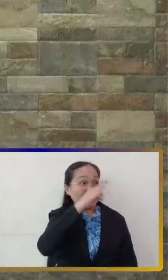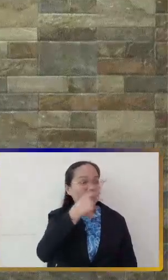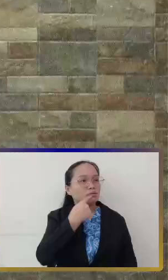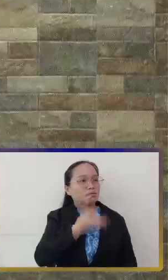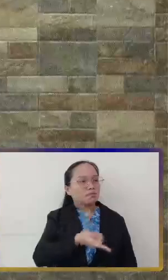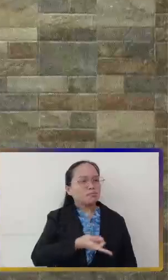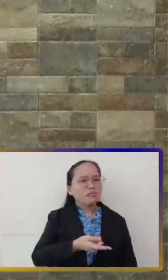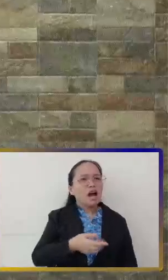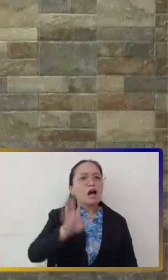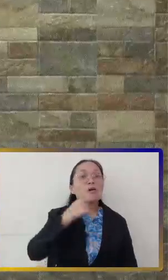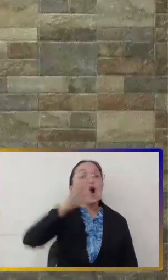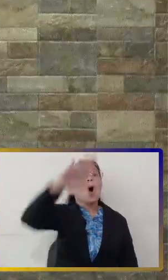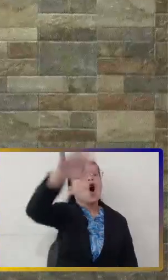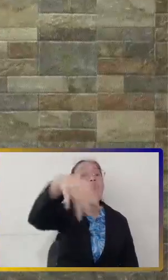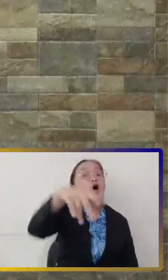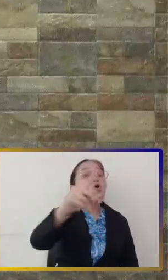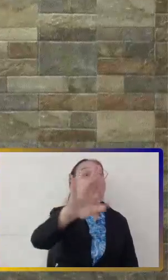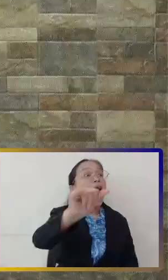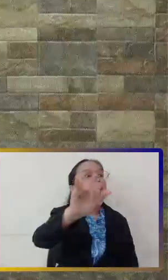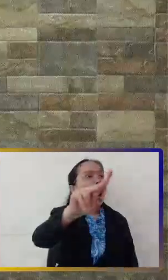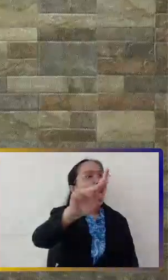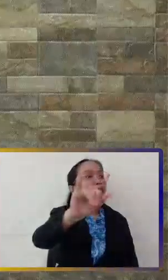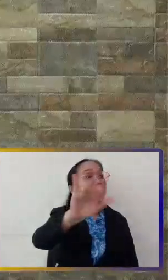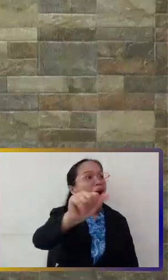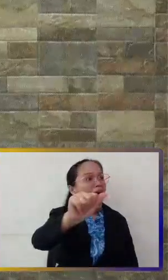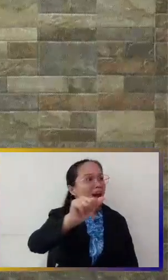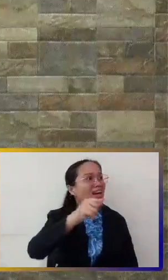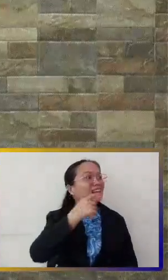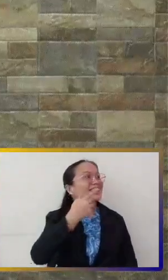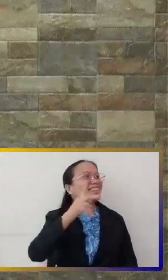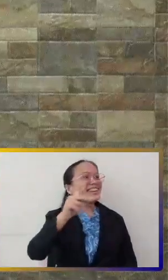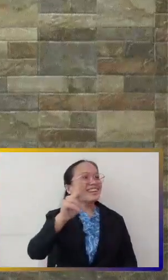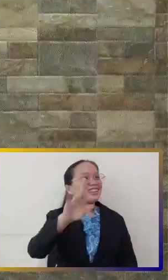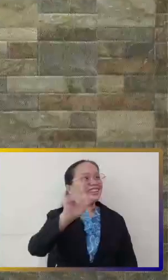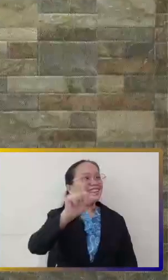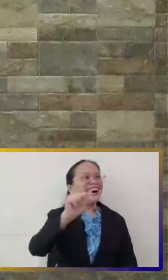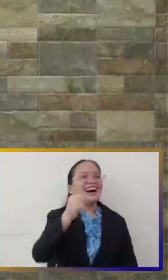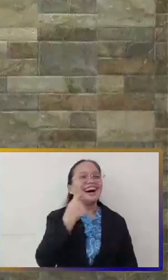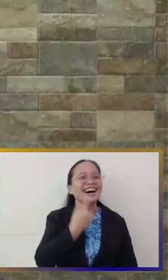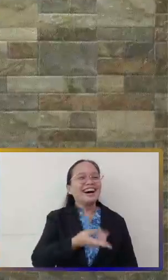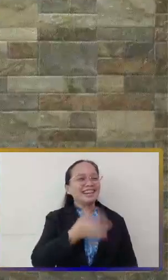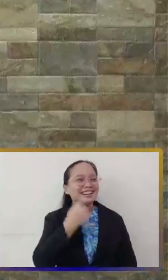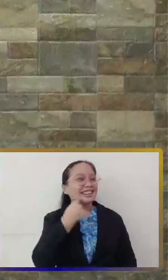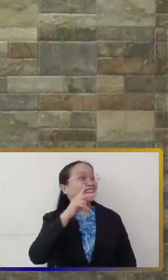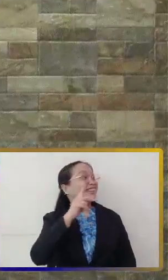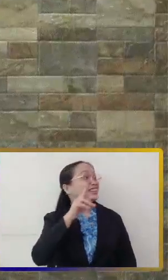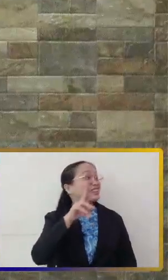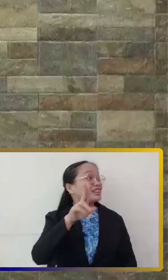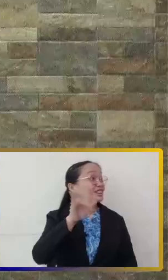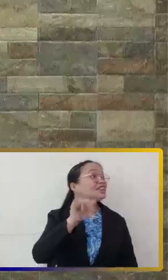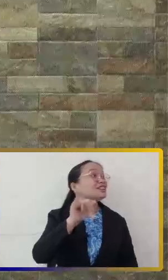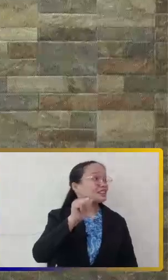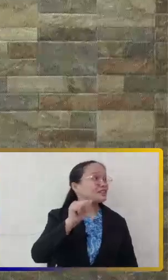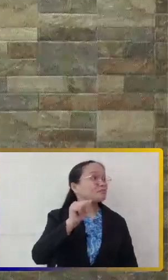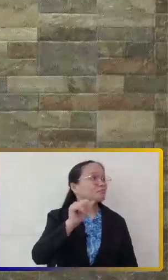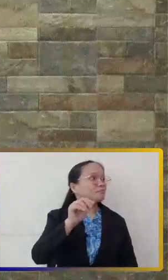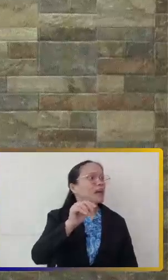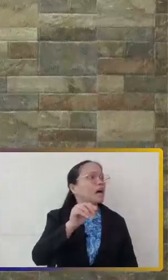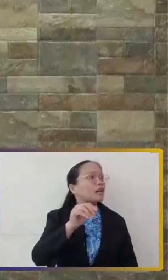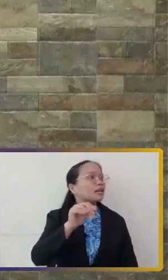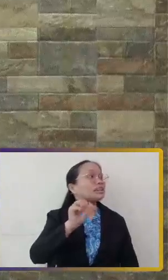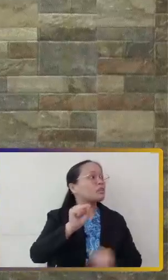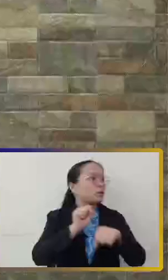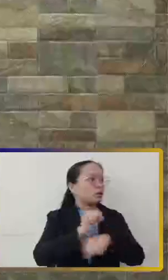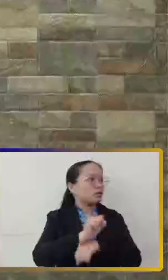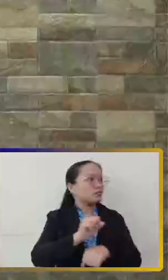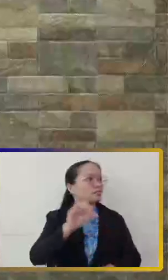niya, Kuya! Sabi ko, may kapatid pala ako rito. Sabi ko, alright. Sabi niya, Sir. Sabi ko, oh yeah,